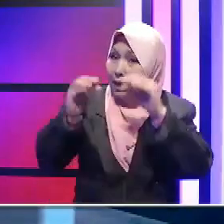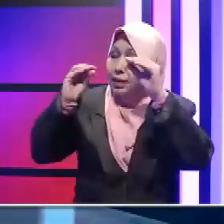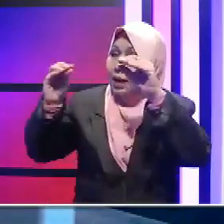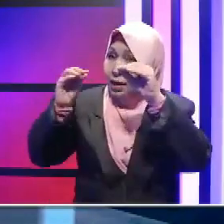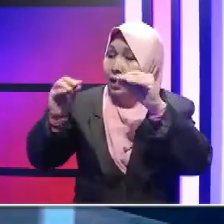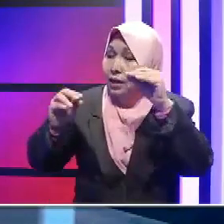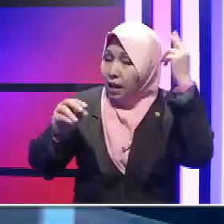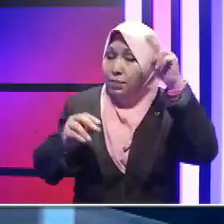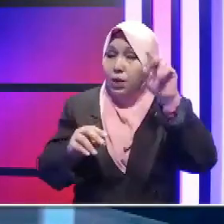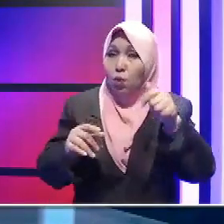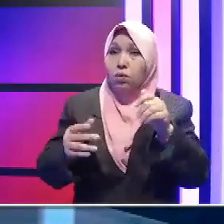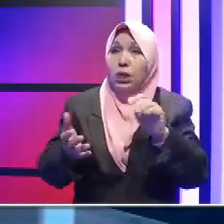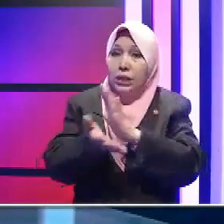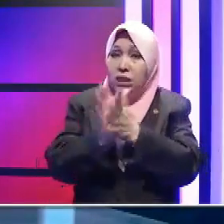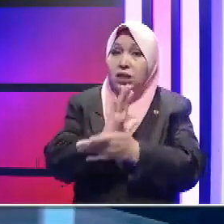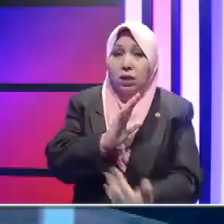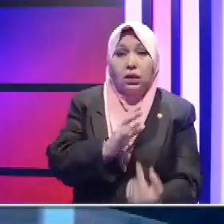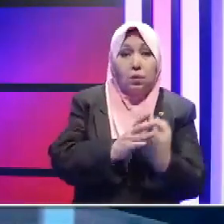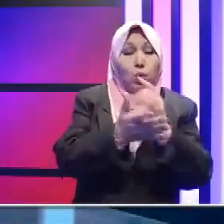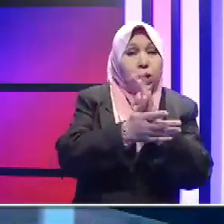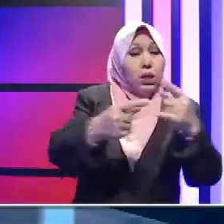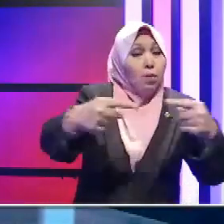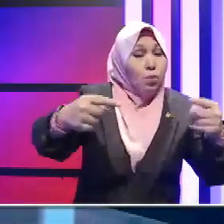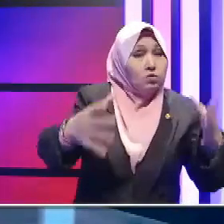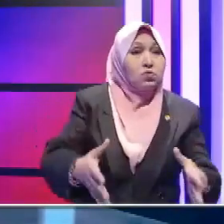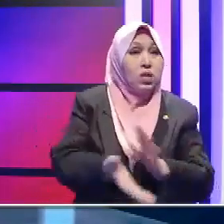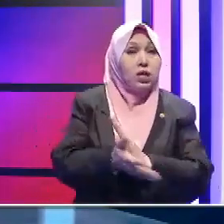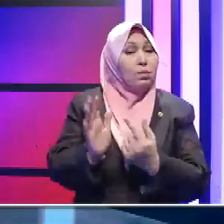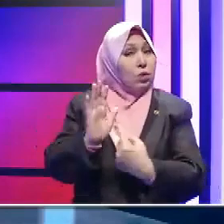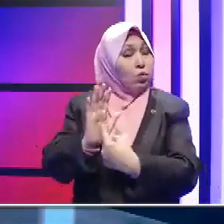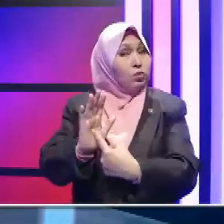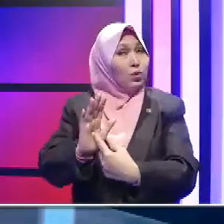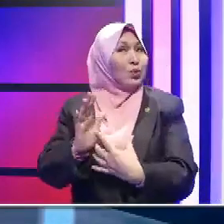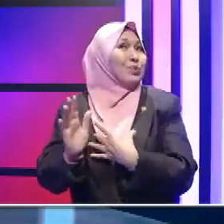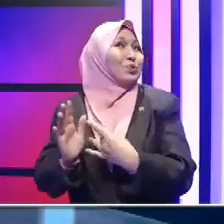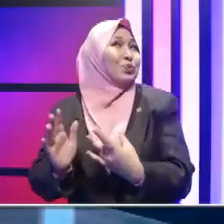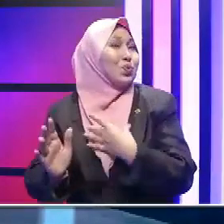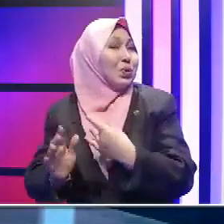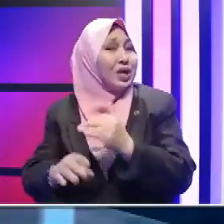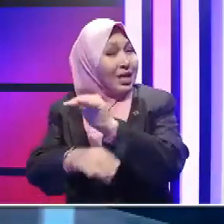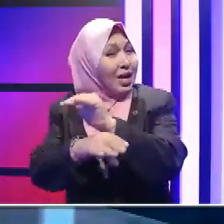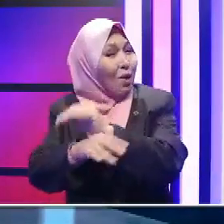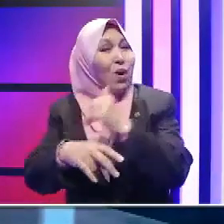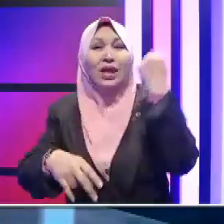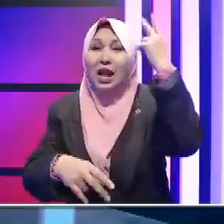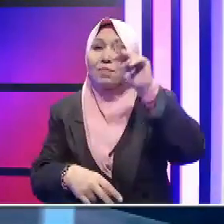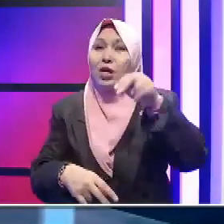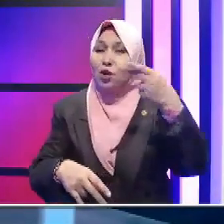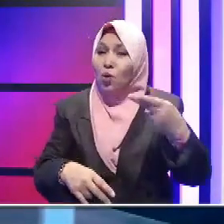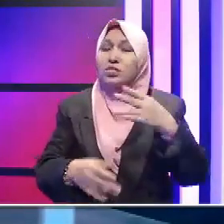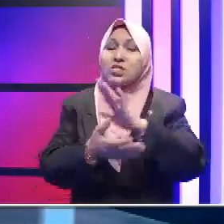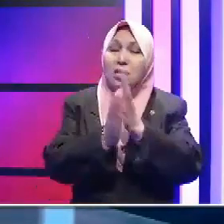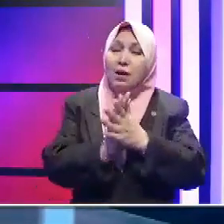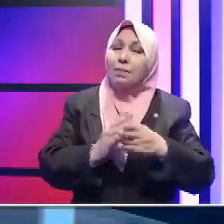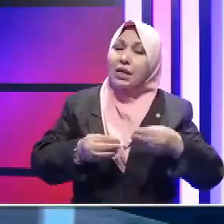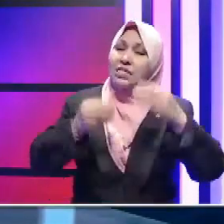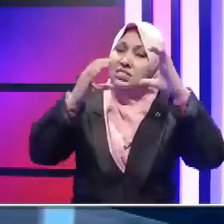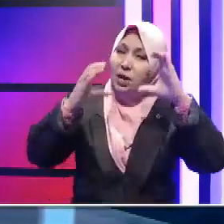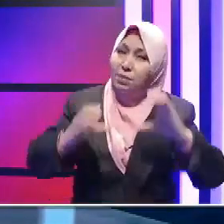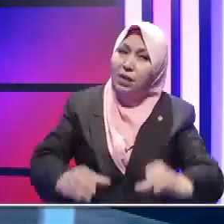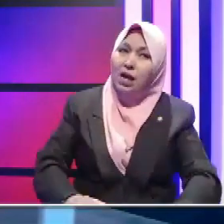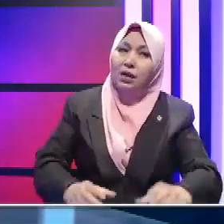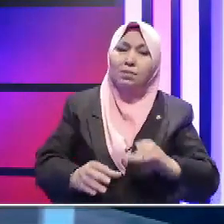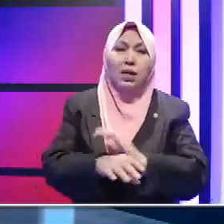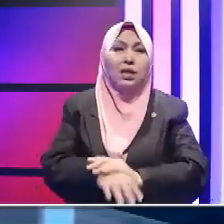mungkin akan dianggap sebagai musuh Lalu bila mereka menunjukkan minat wa Azro tuh lalu Nabi Nuh beri jaminan kepada